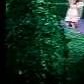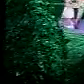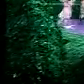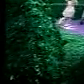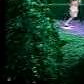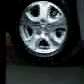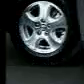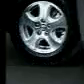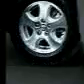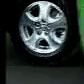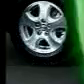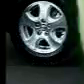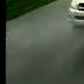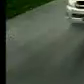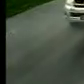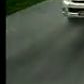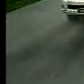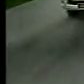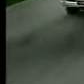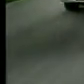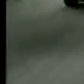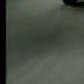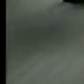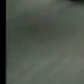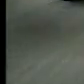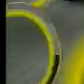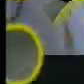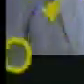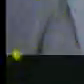รถยนต์กระบะโตโยต้าไฮลักซ์วีโก